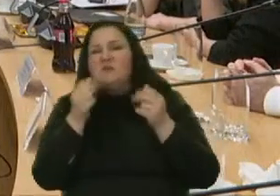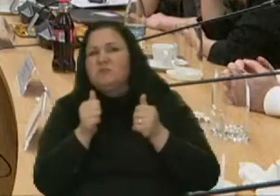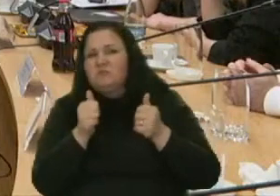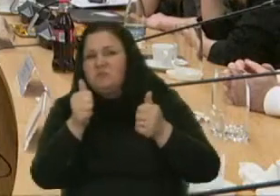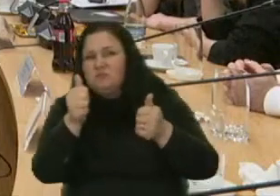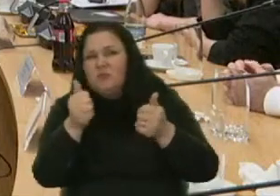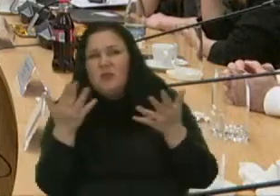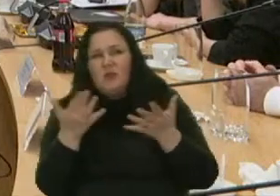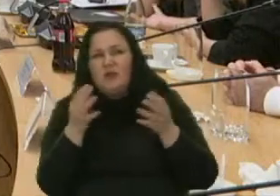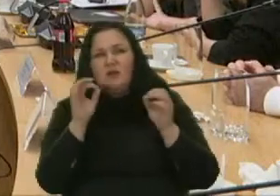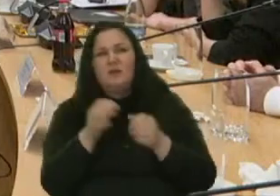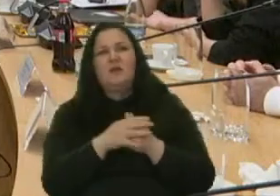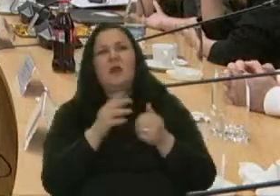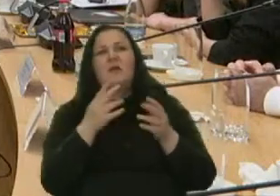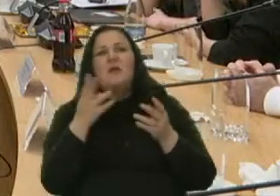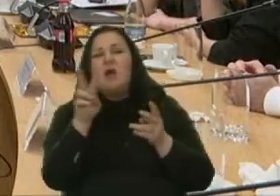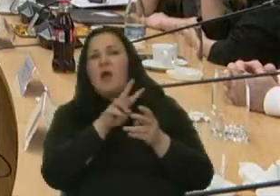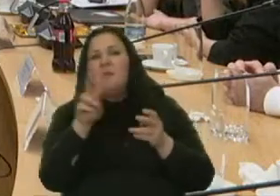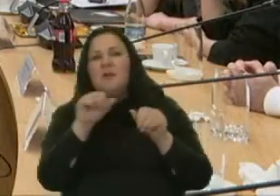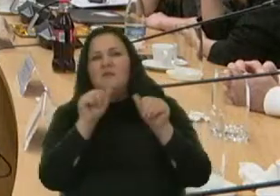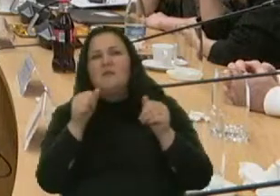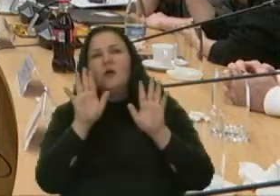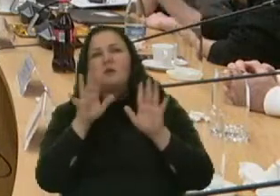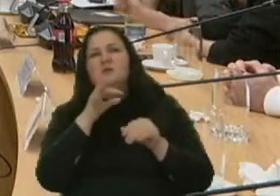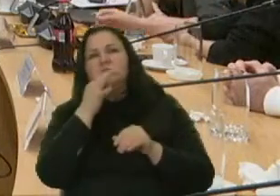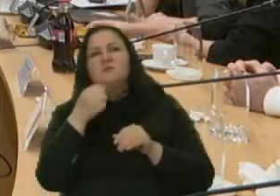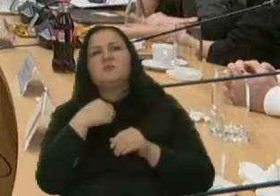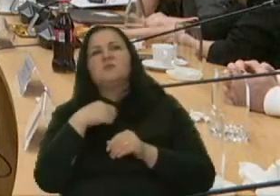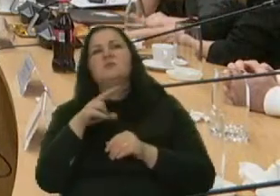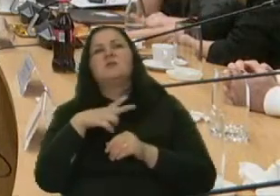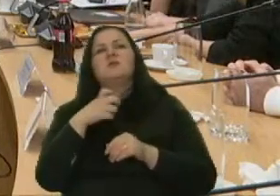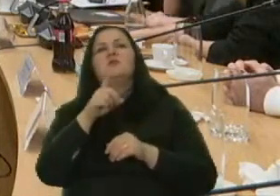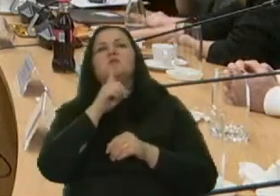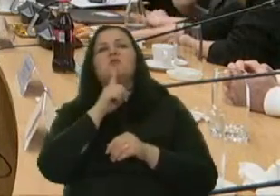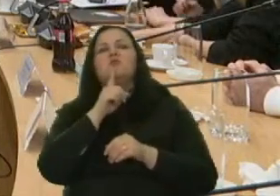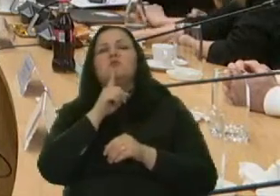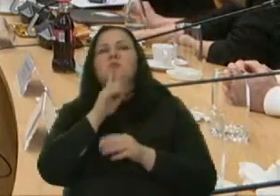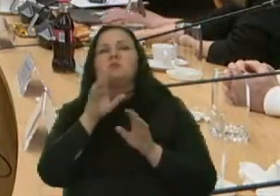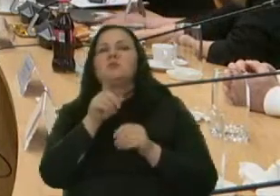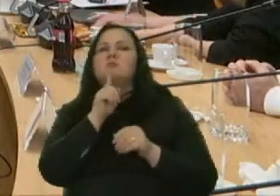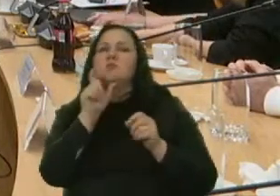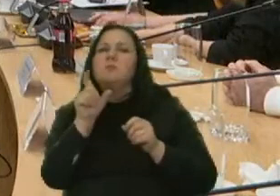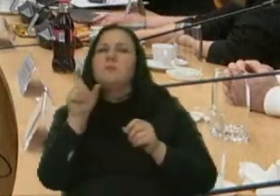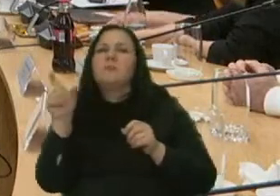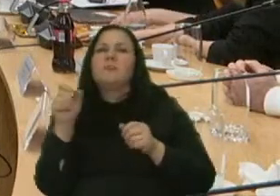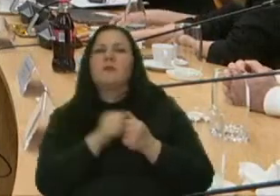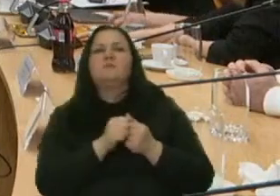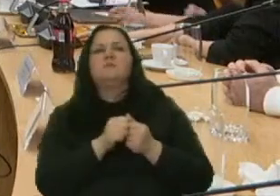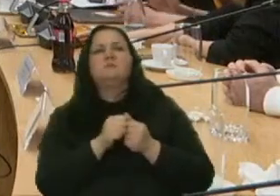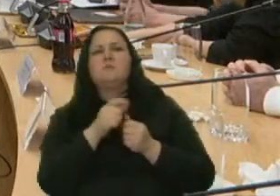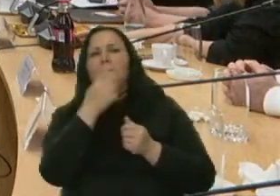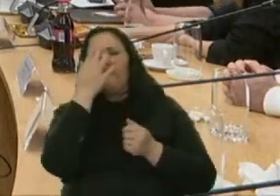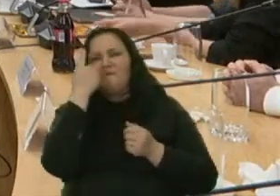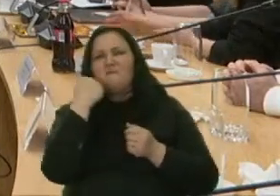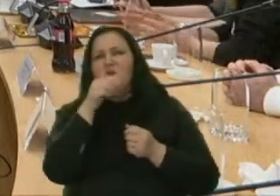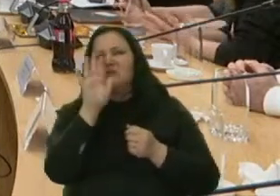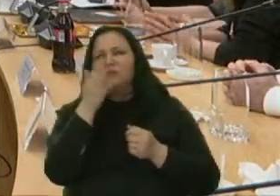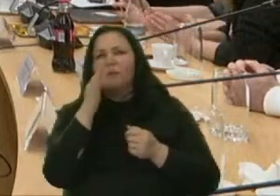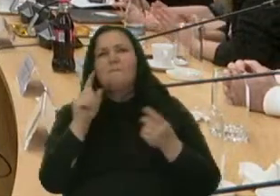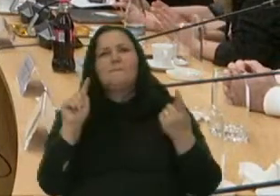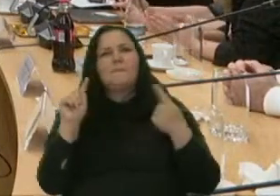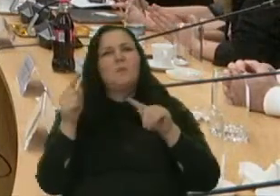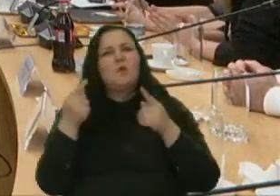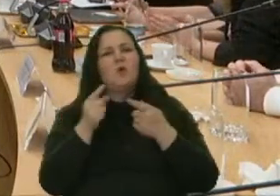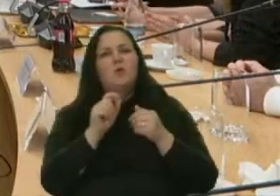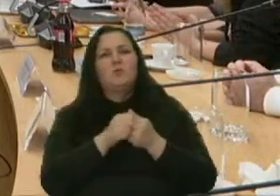doresc ambele forme asta am spus eu că îi numesc în termeni așa într adevăr eleganți camelion ism politic Aș Aș